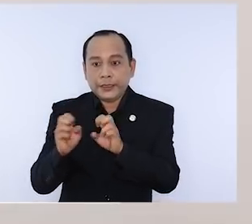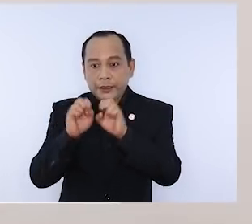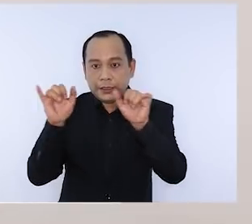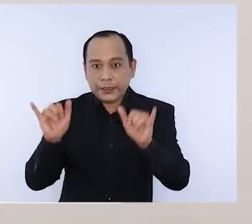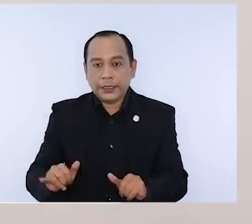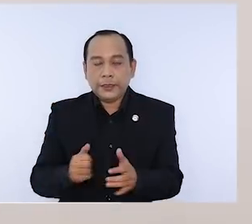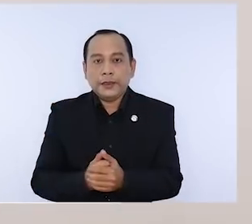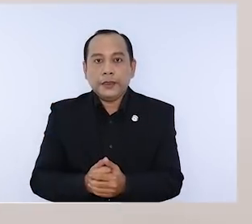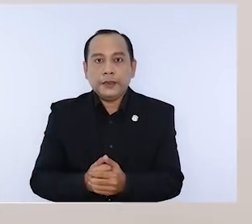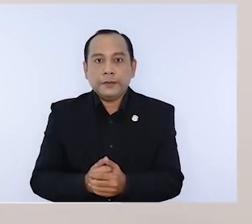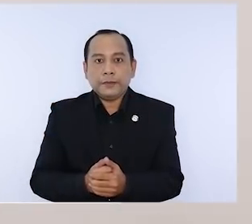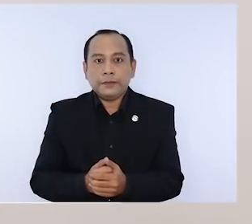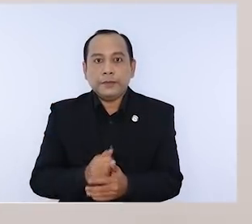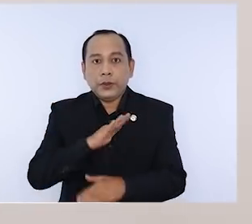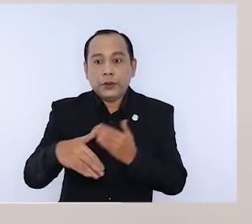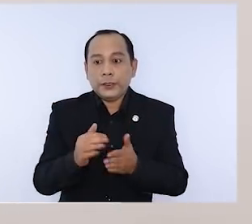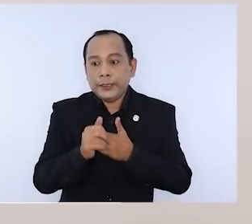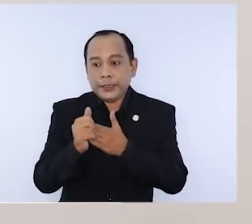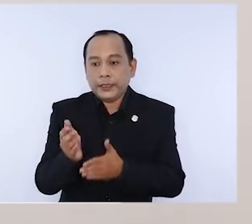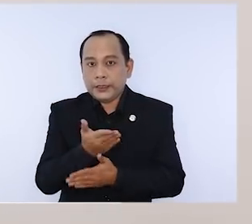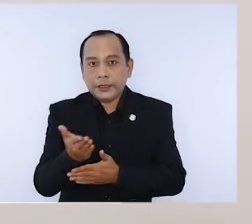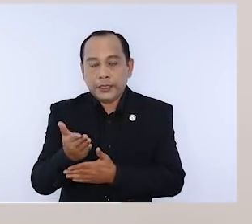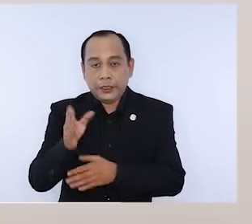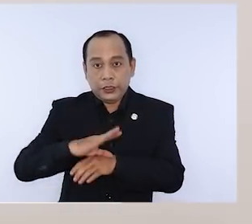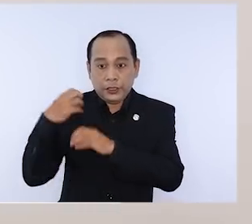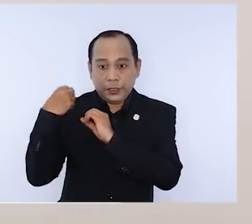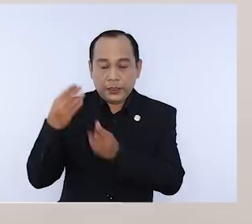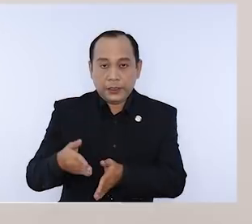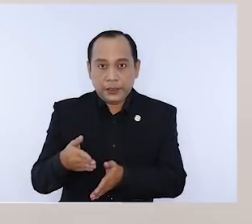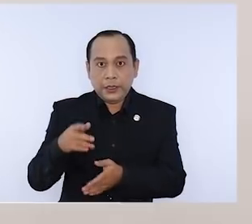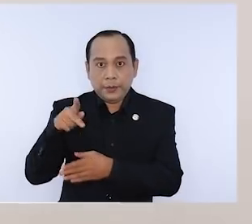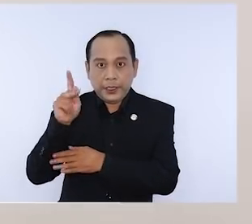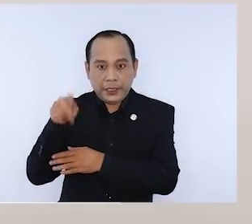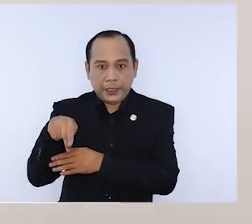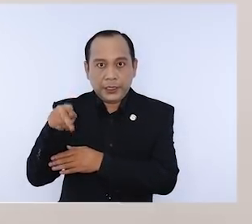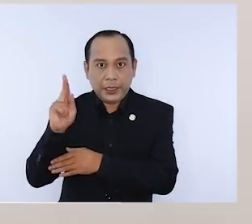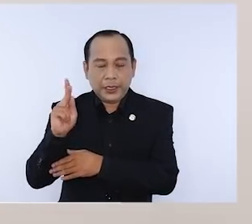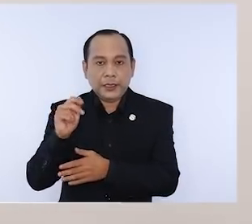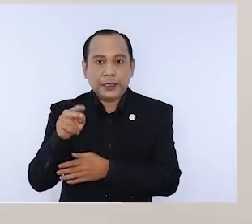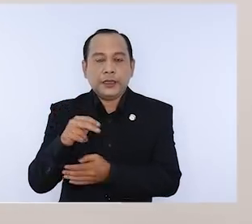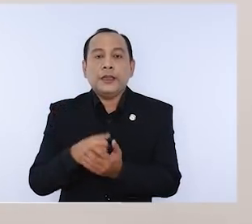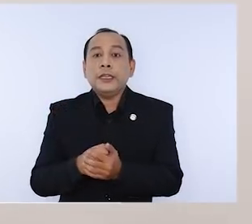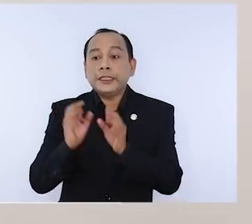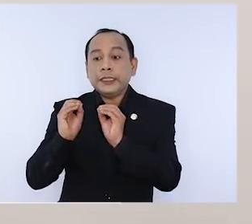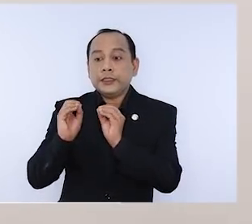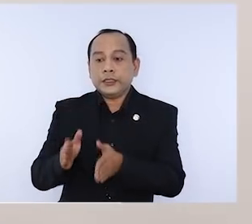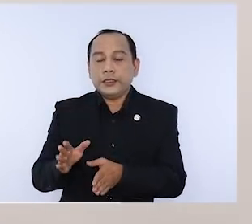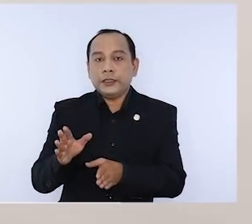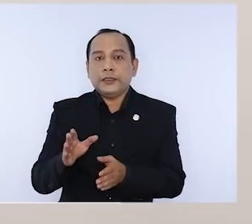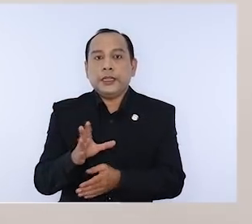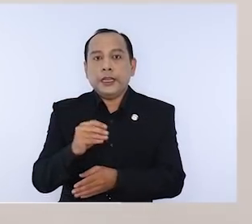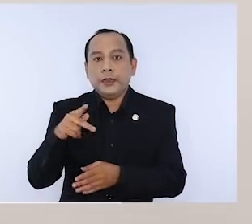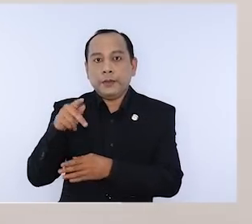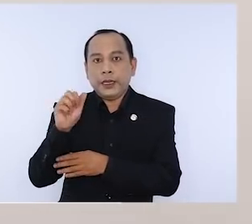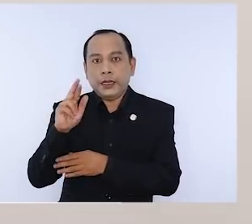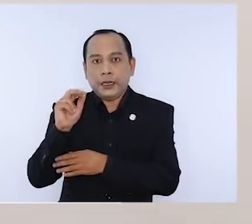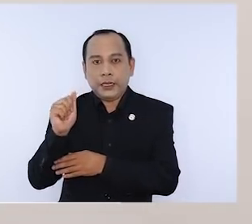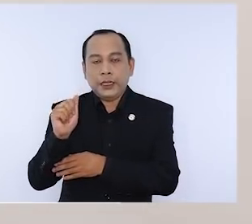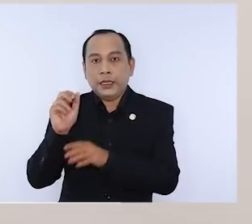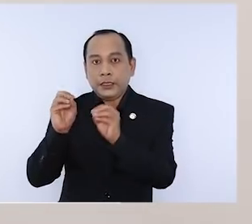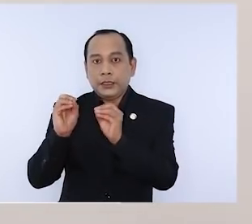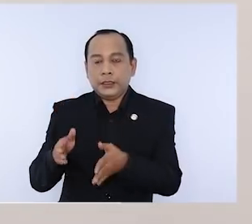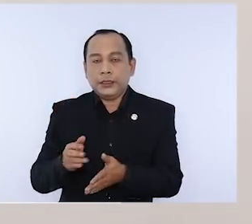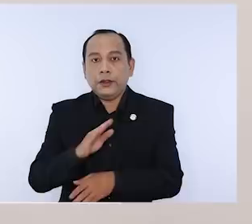Ang mga nanguna po dito ay ang mga may tungkulin sa pagsamba ng kabataan, teachers at para-teachers. Ang